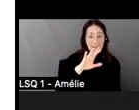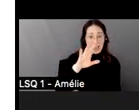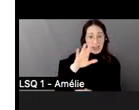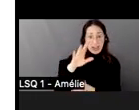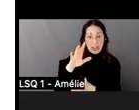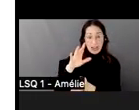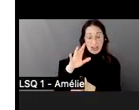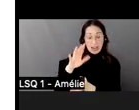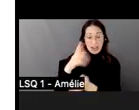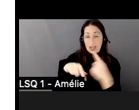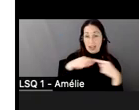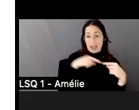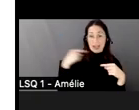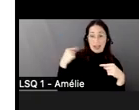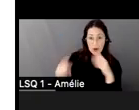Nous avons,